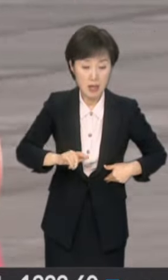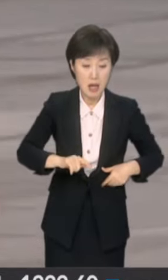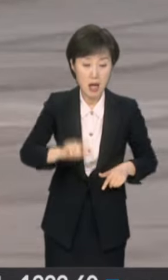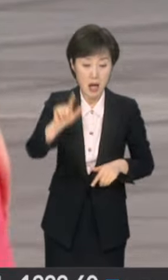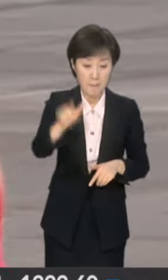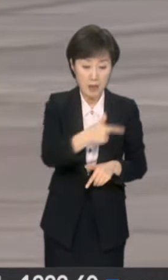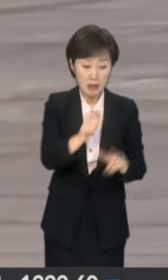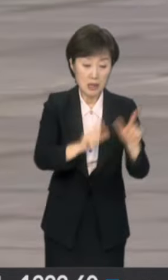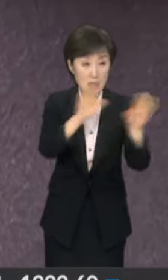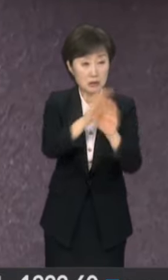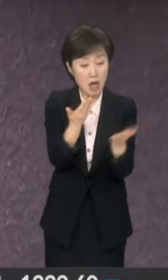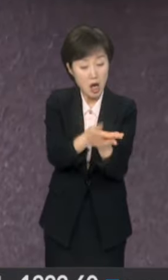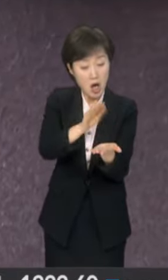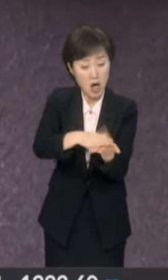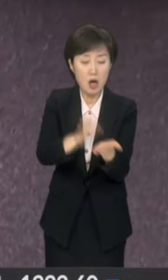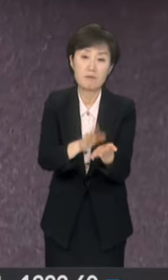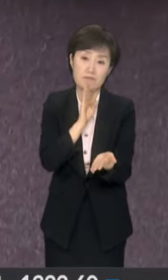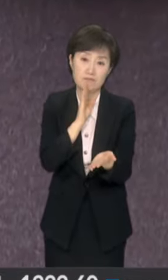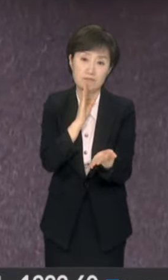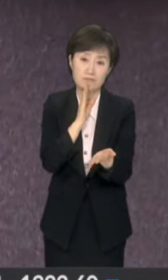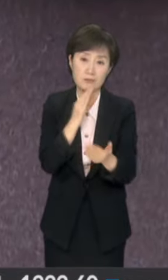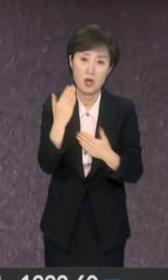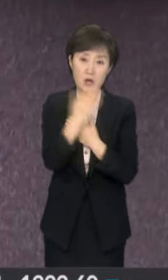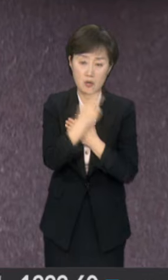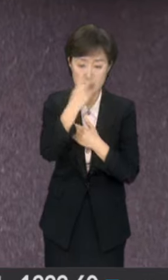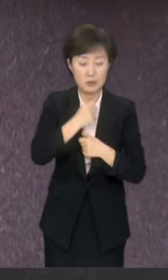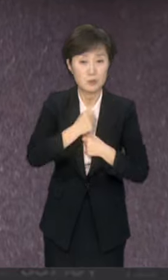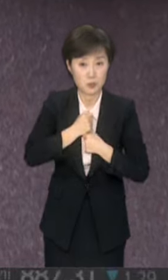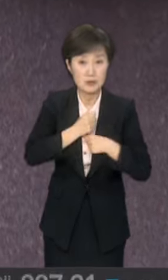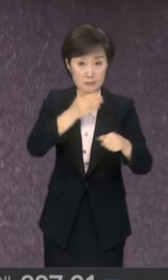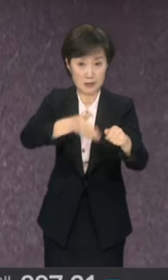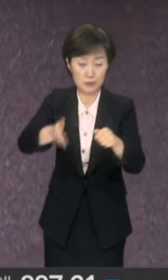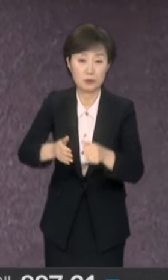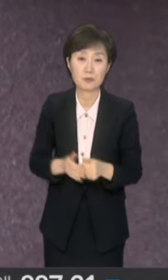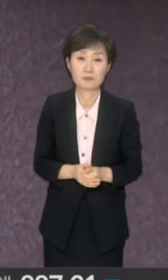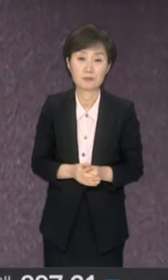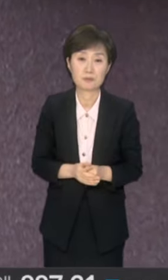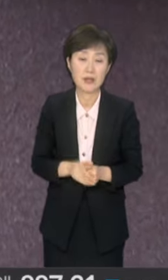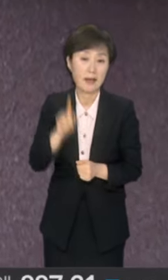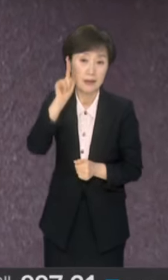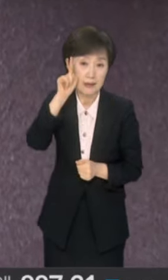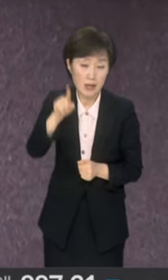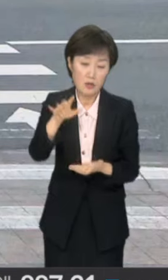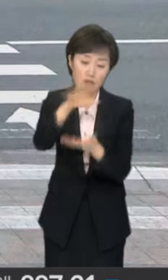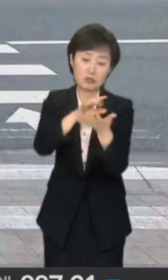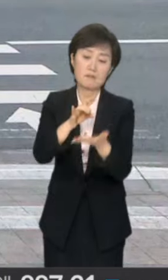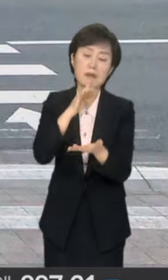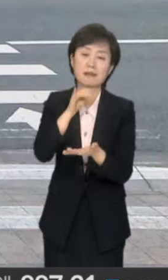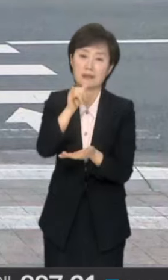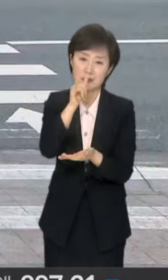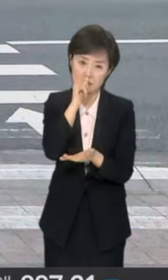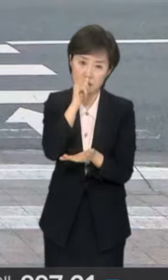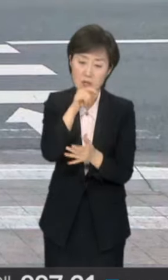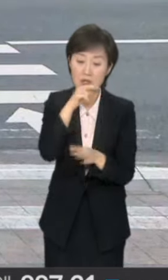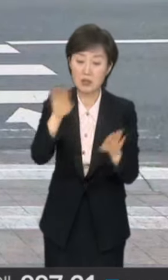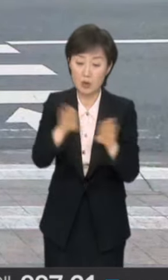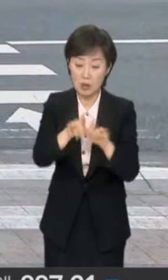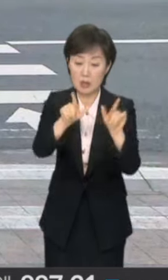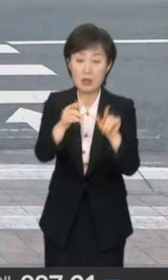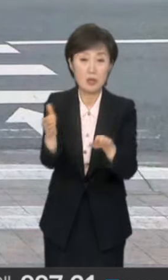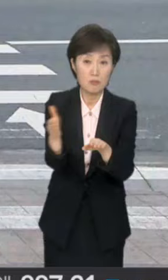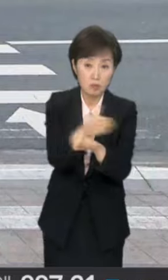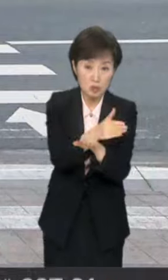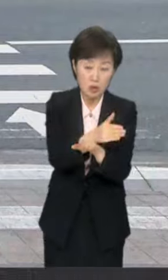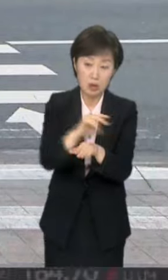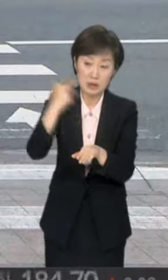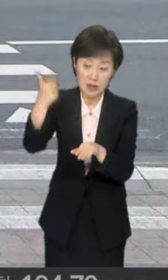변화가 심한 만큼 감기 걸리지 않도록 건강을 잘 챙겨주셔야겠습니다. 주말인 내일은 구름만 지나겠지만 일요일부터 다음 주